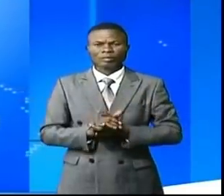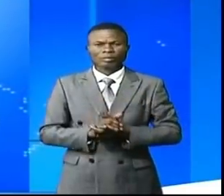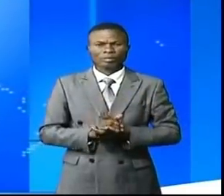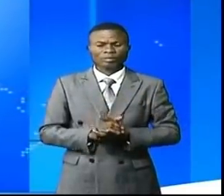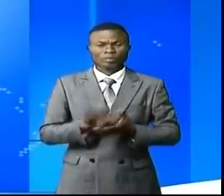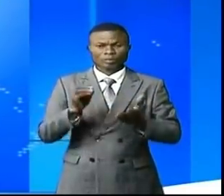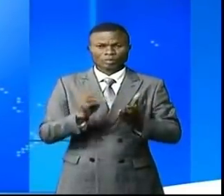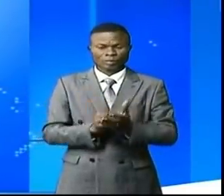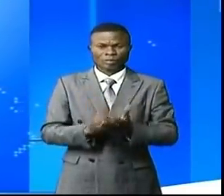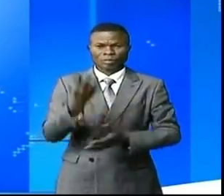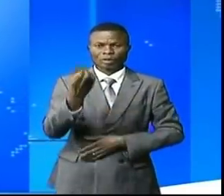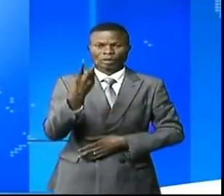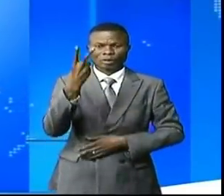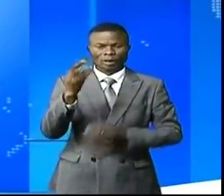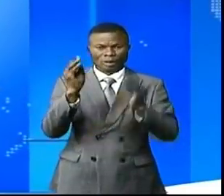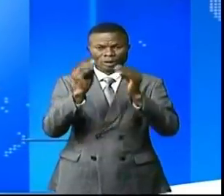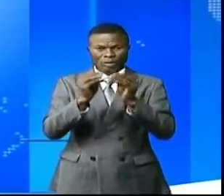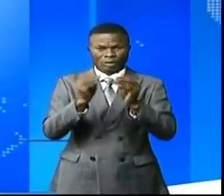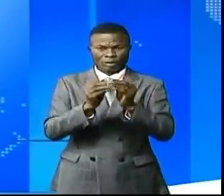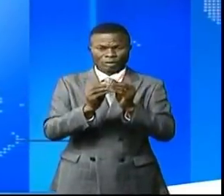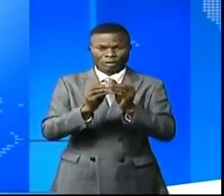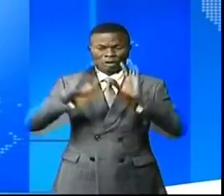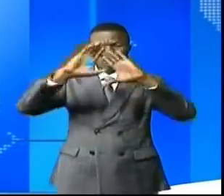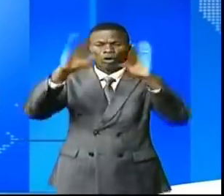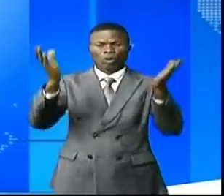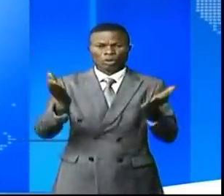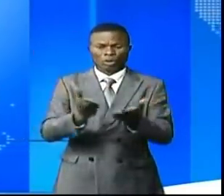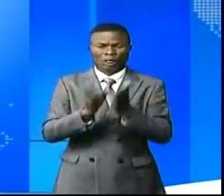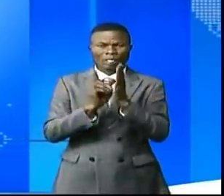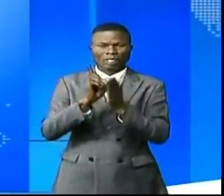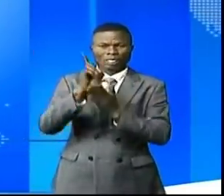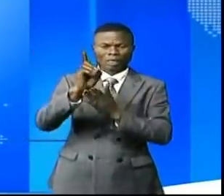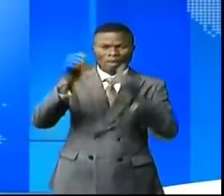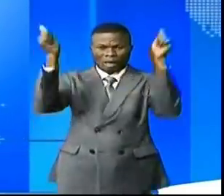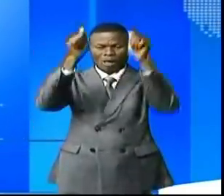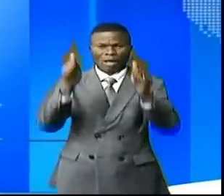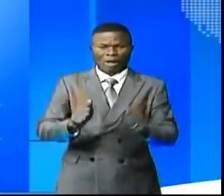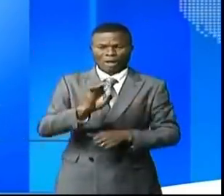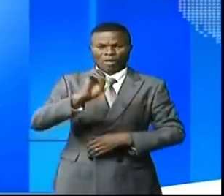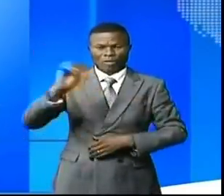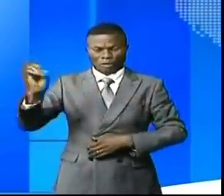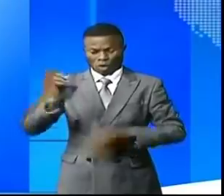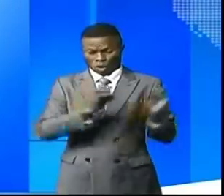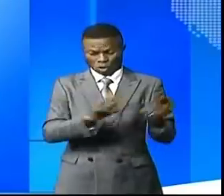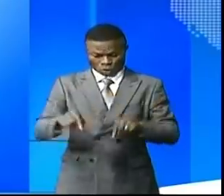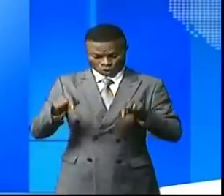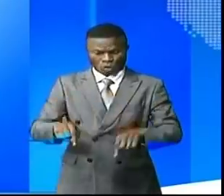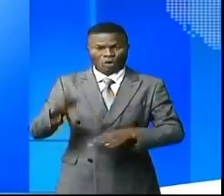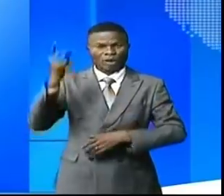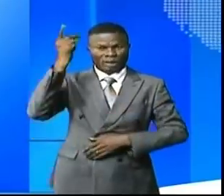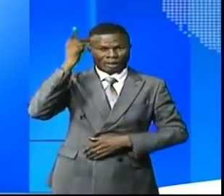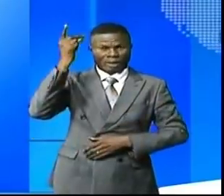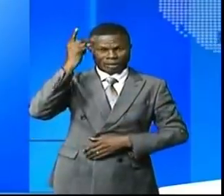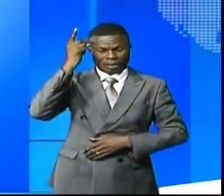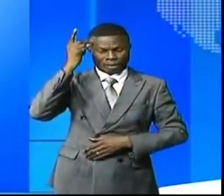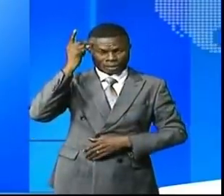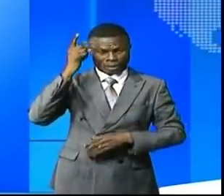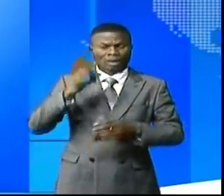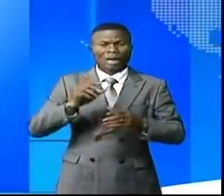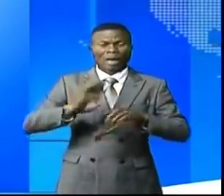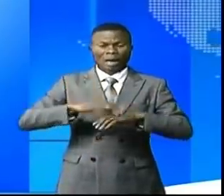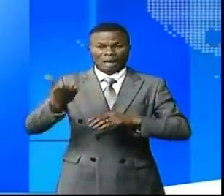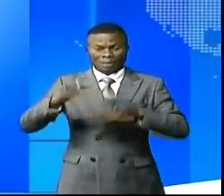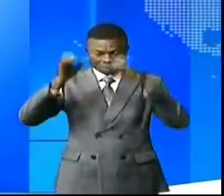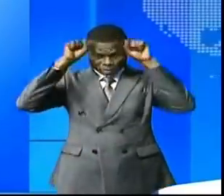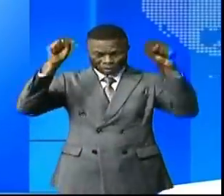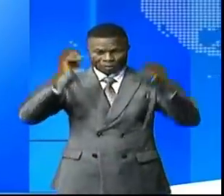Puis le 42e sommet de la communauté de développement d'Afrique australe se tiendra à Kinshasa. En dehors du fait que le